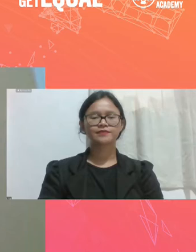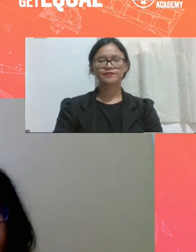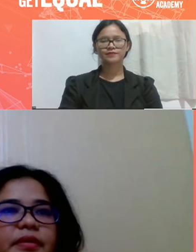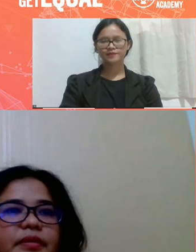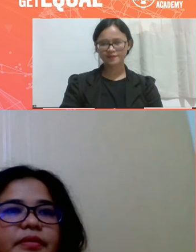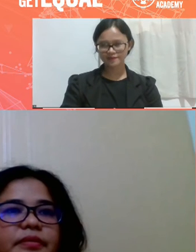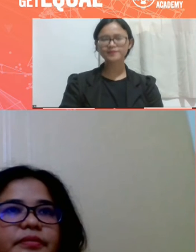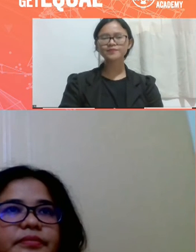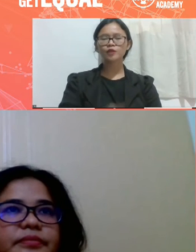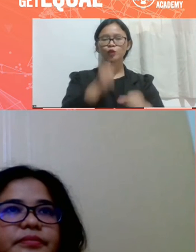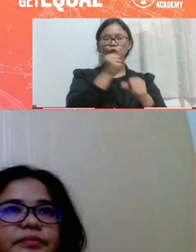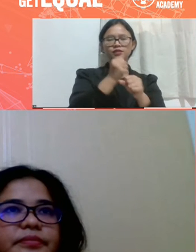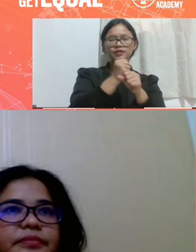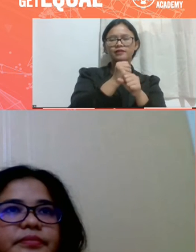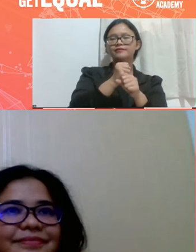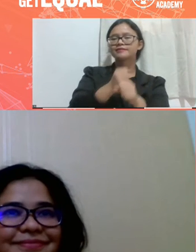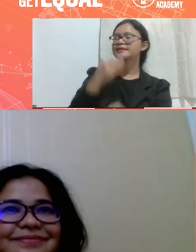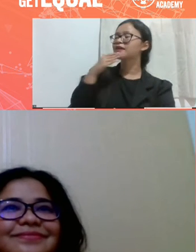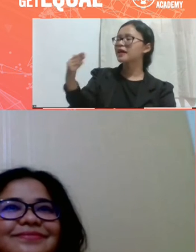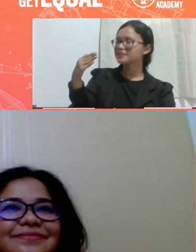Terima kasih banyak, Mbak Nasla.